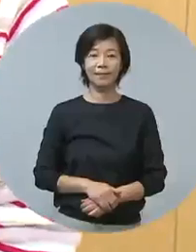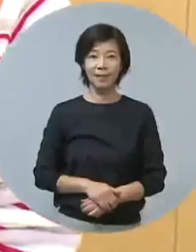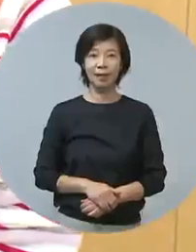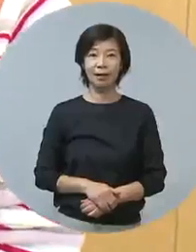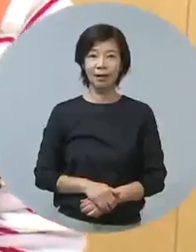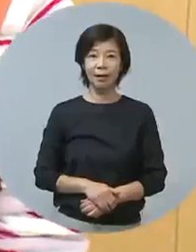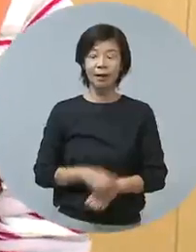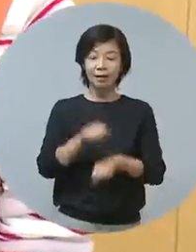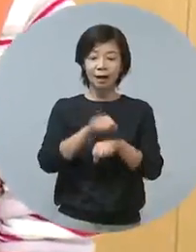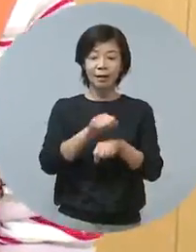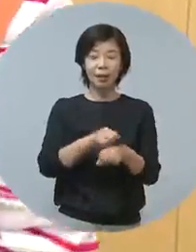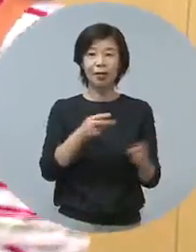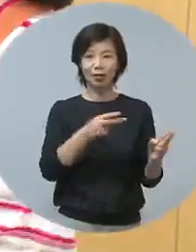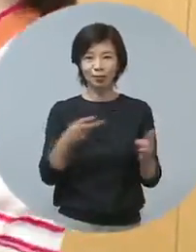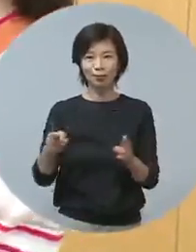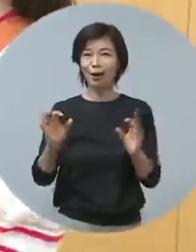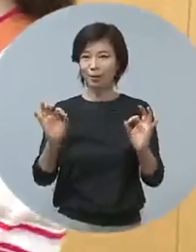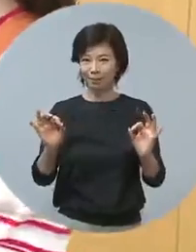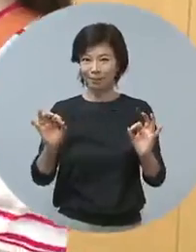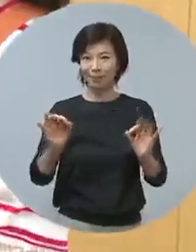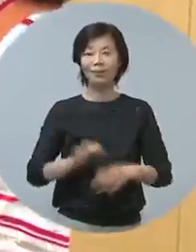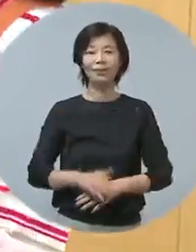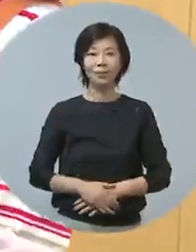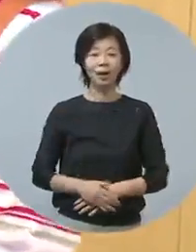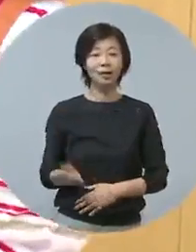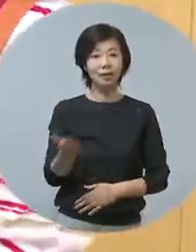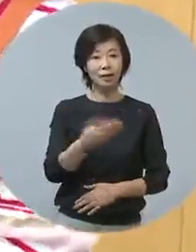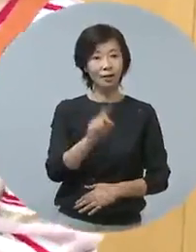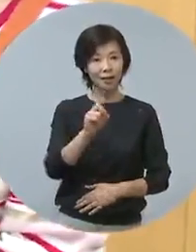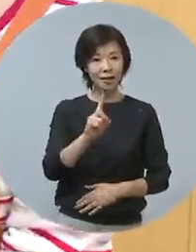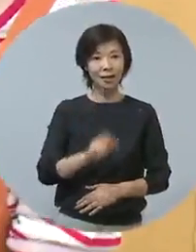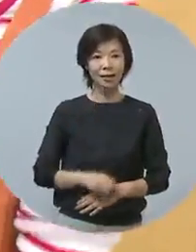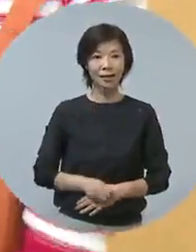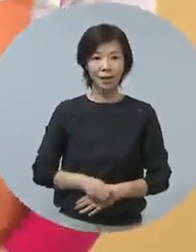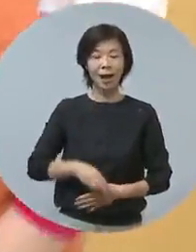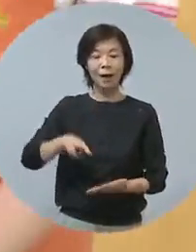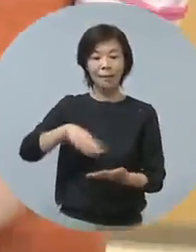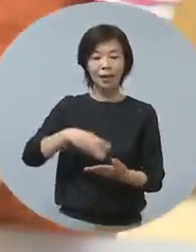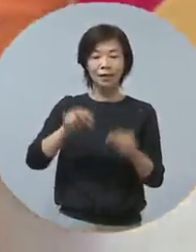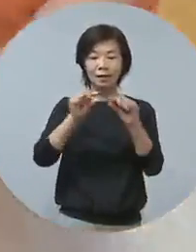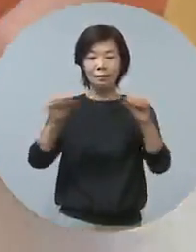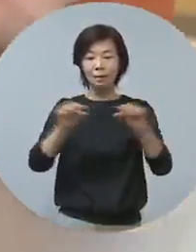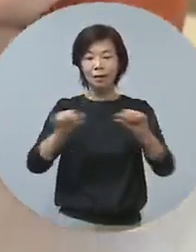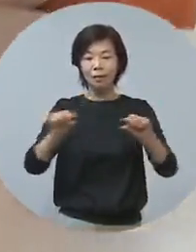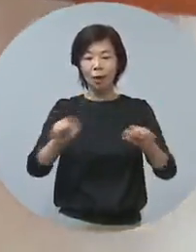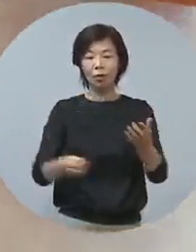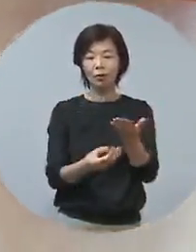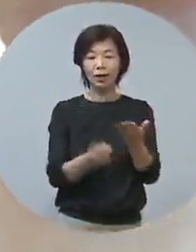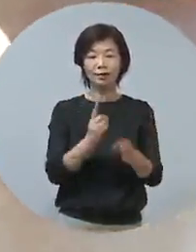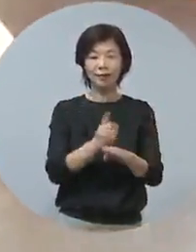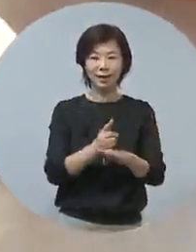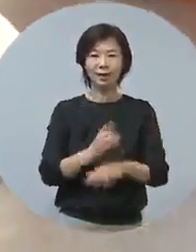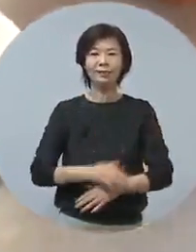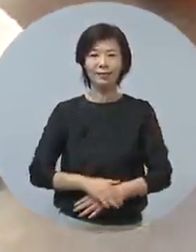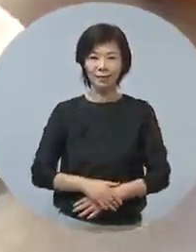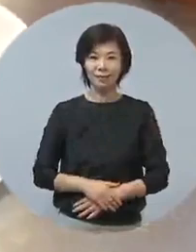さあ、具材の準備はできましたね。 はい、 はい、次は あとはパスタを茹でるだけです。 はい、